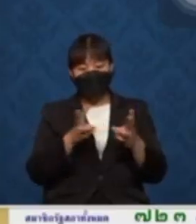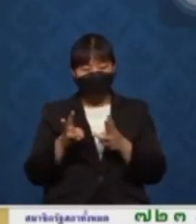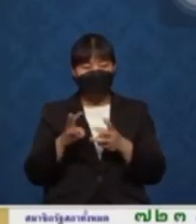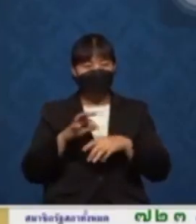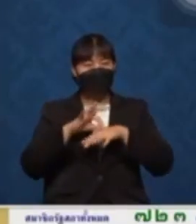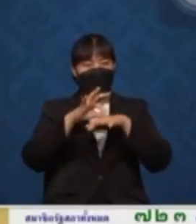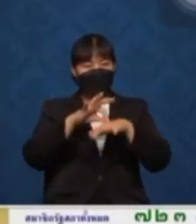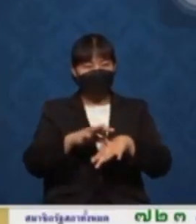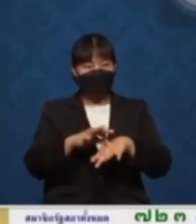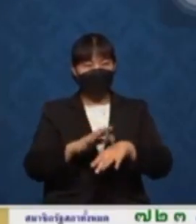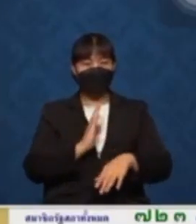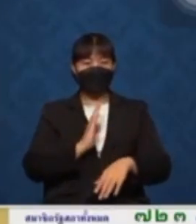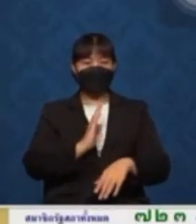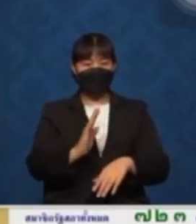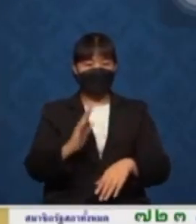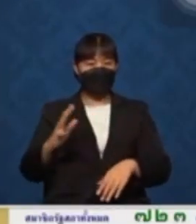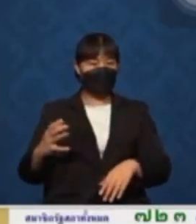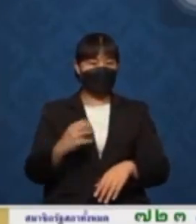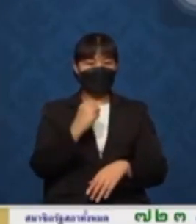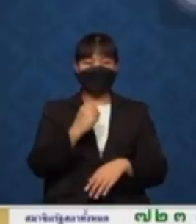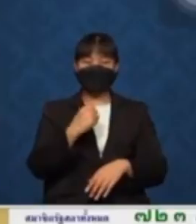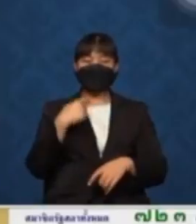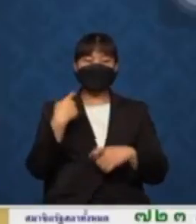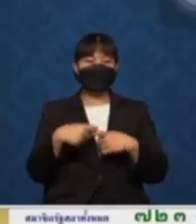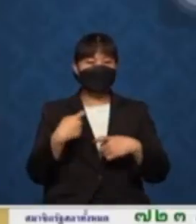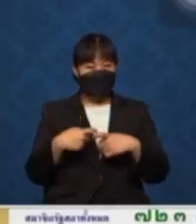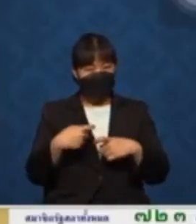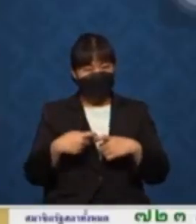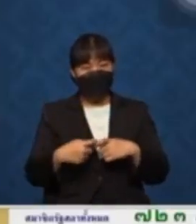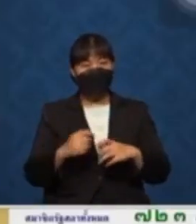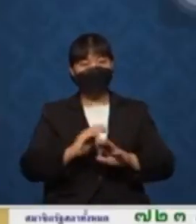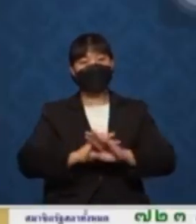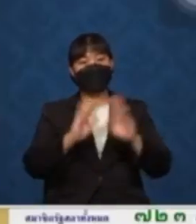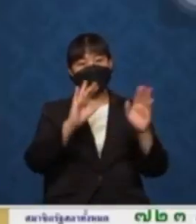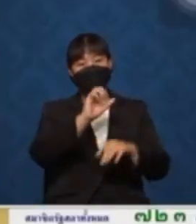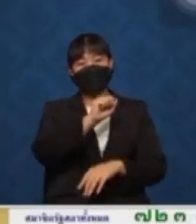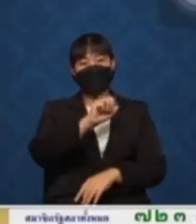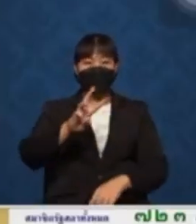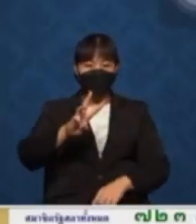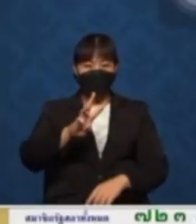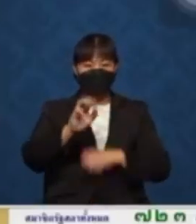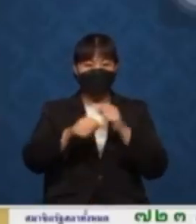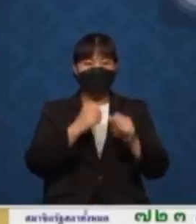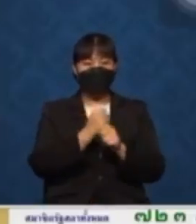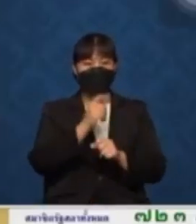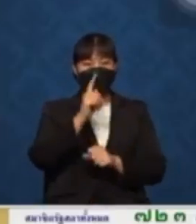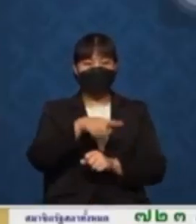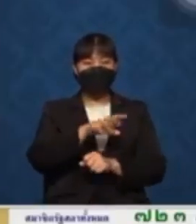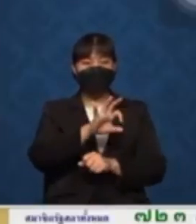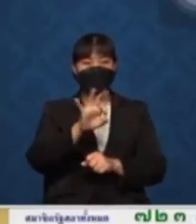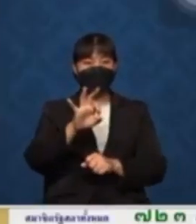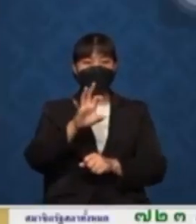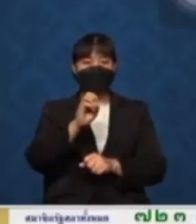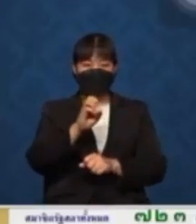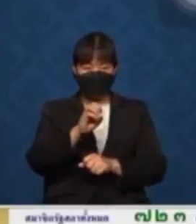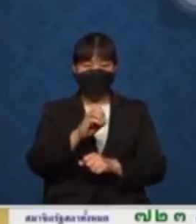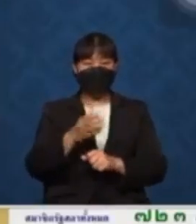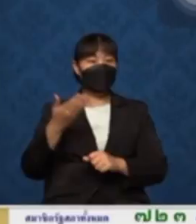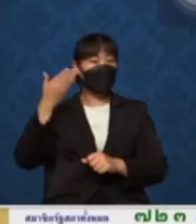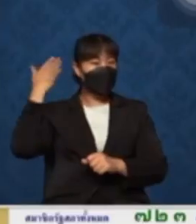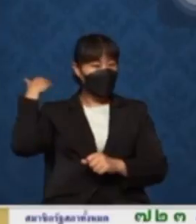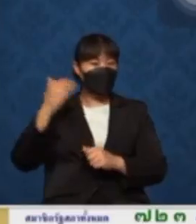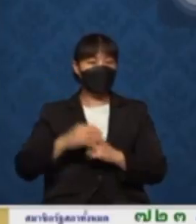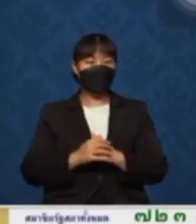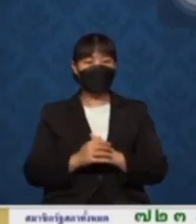ที่ได้คนที่เป็นกลางในการเมืองจริงไม่ใช่เรื่องที่ง่ายเขาก็เลยตัดสินใจยกเลิกวุฒิสภาไปในปี1951ประเทศสวีเด